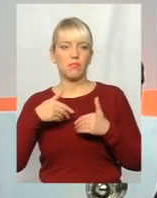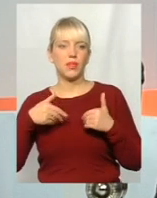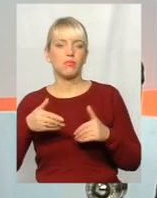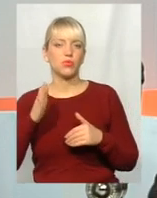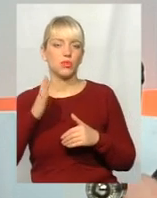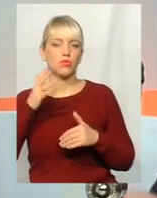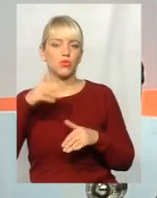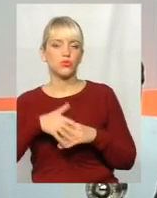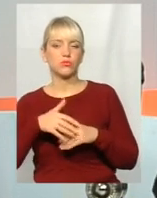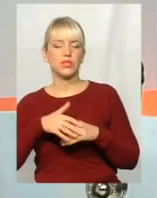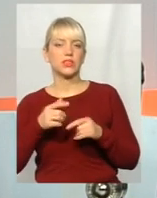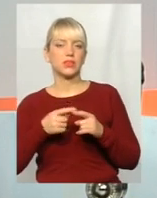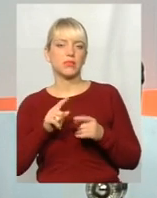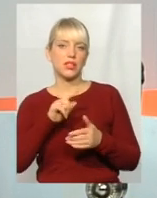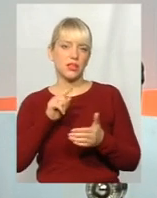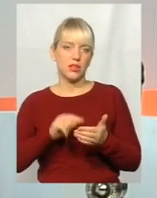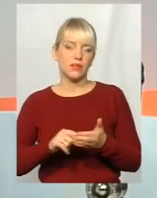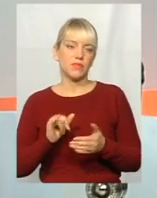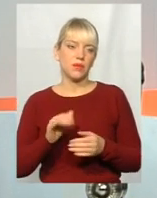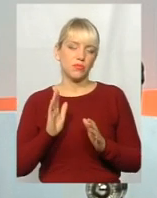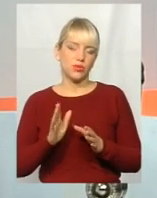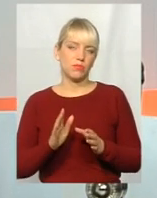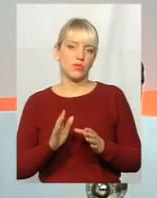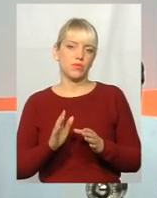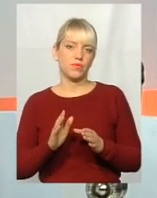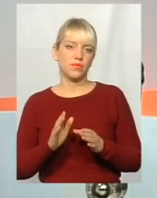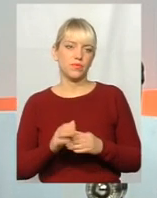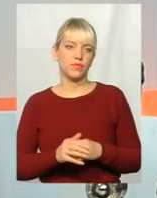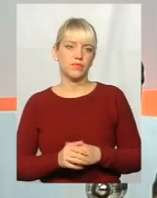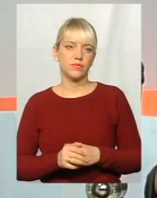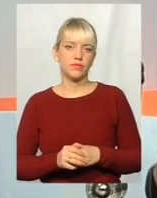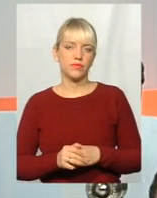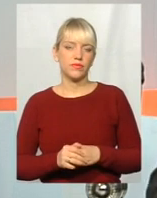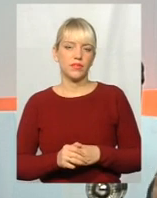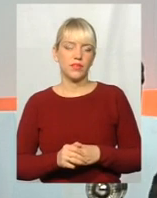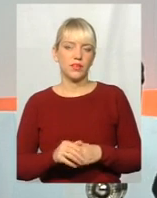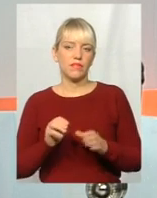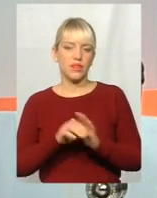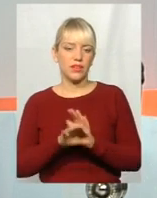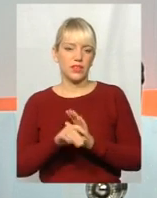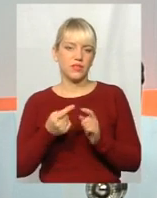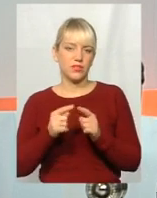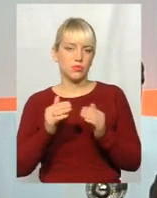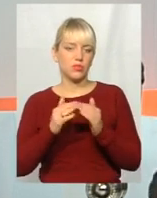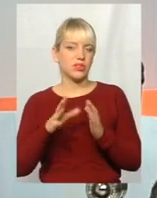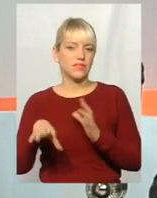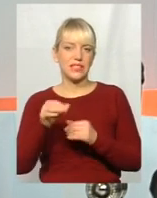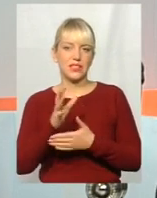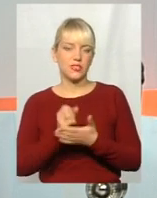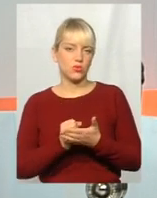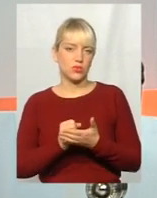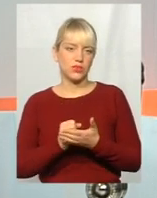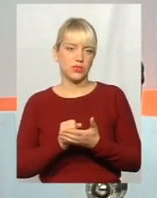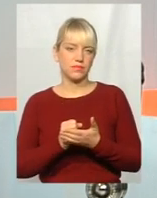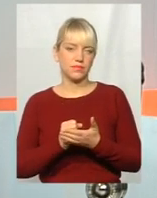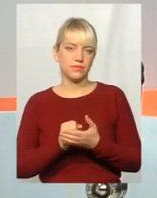будемо розуміти це питання, ми будемо вкладати в ці будинки всі ресурси, які можна вкласти, ми можемо